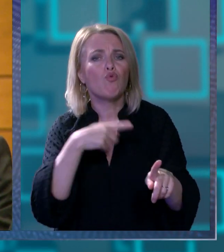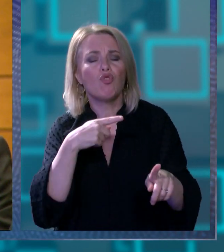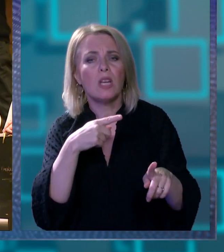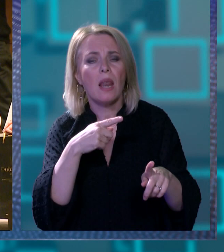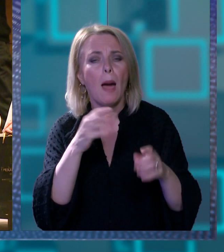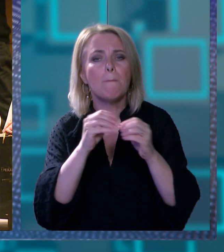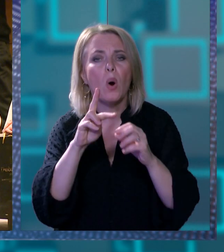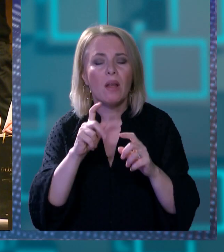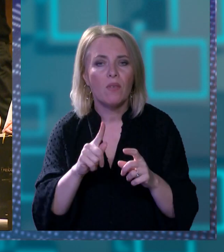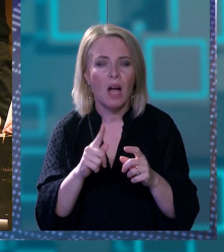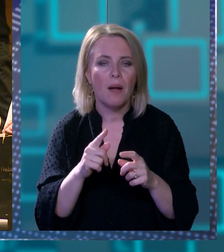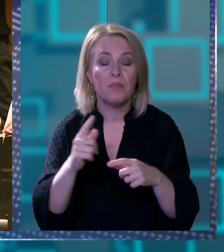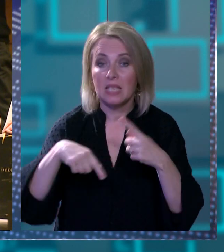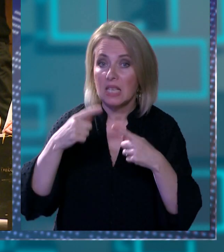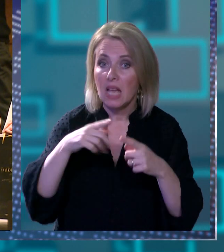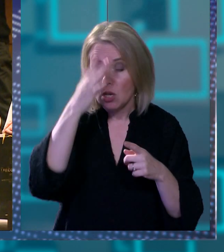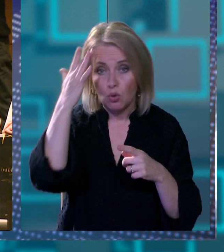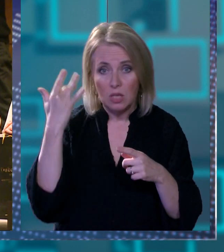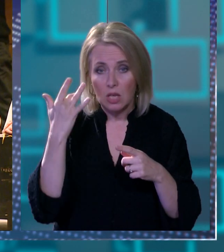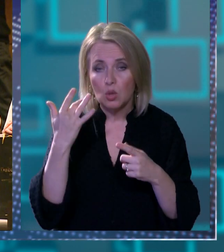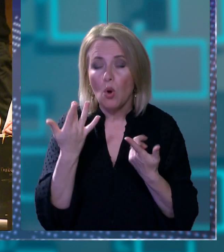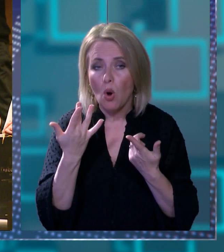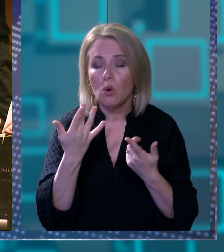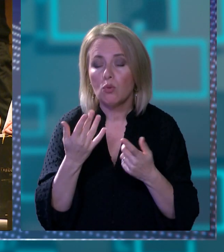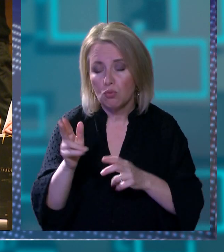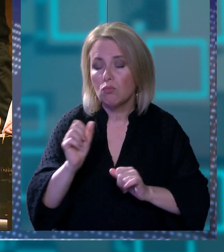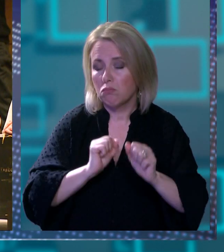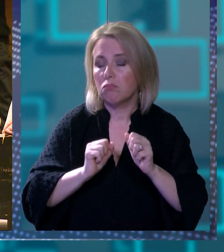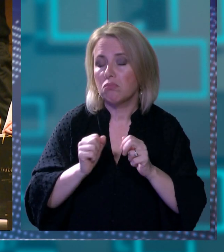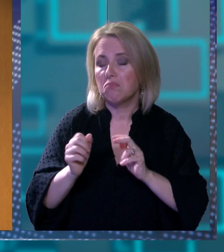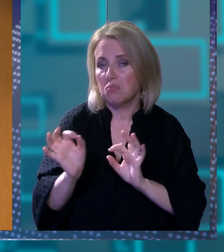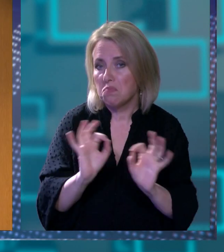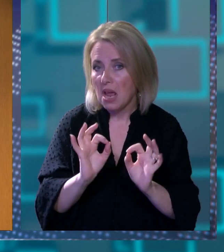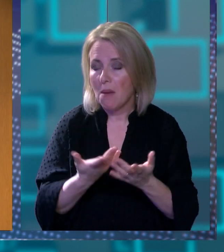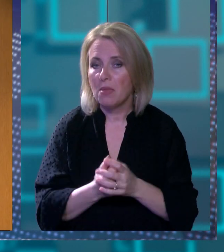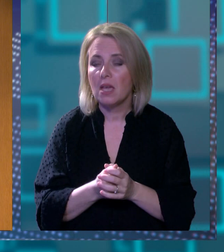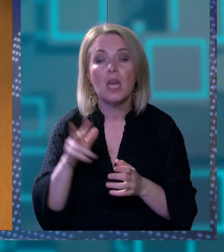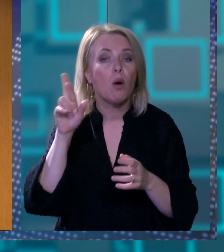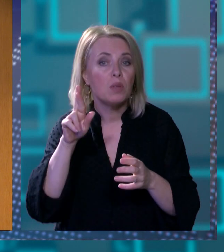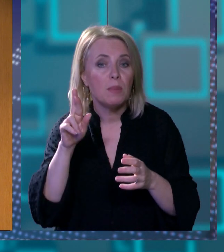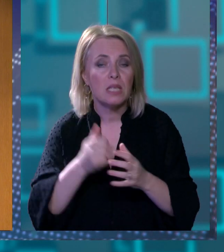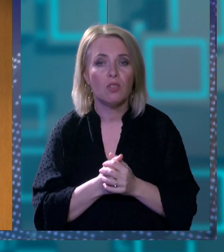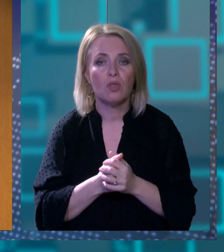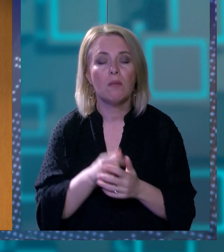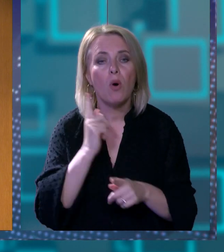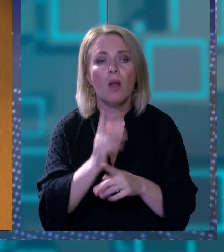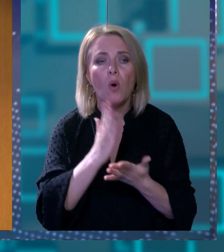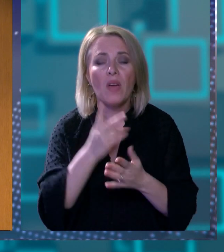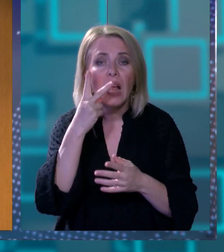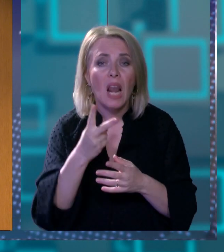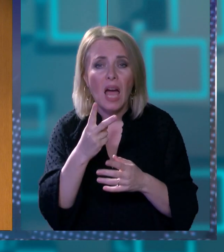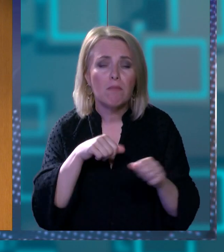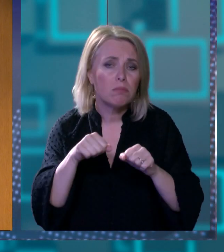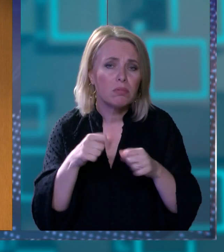nas, a za onu sljedeću su, kažu, spremni i optimistični, no s dozom opreza. moramo gledati uvijek geopolitičku